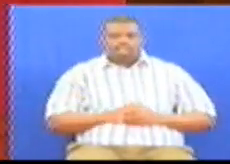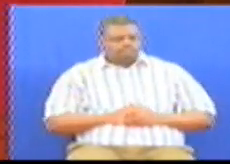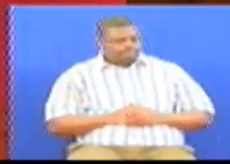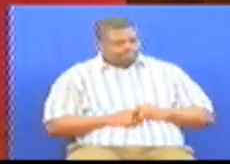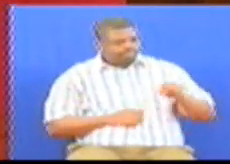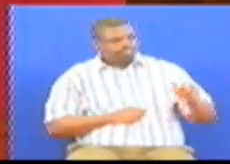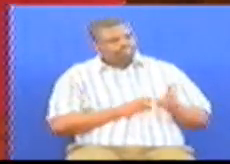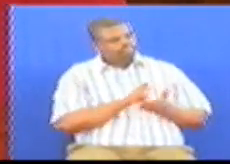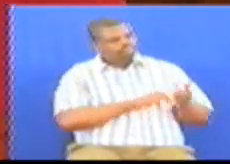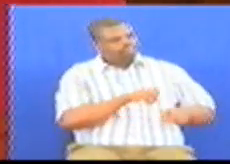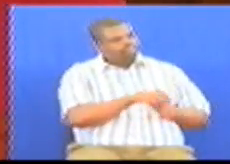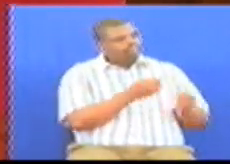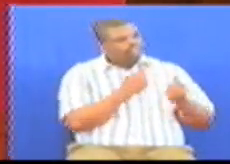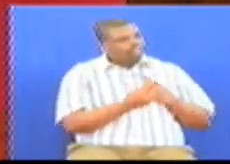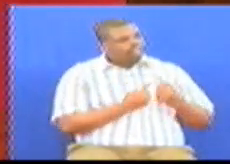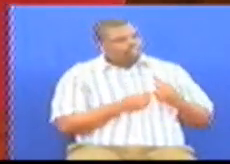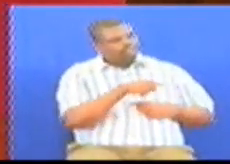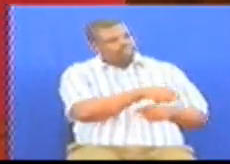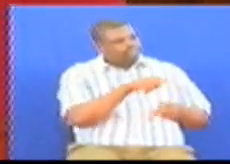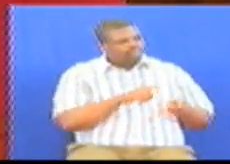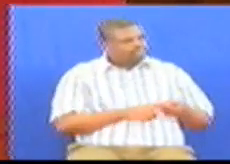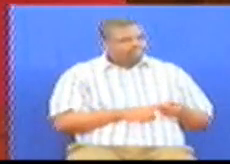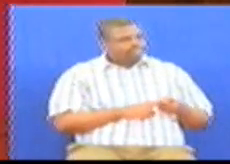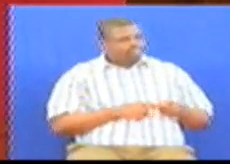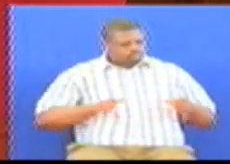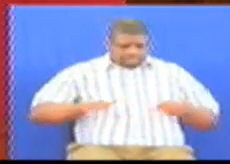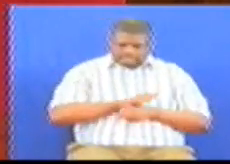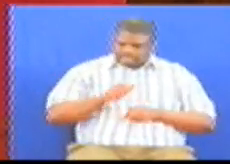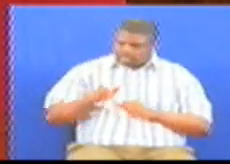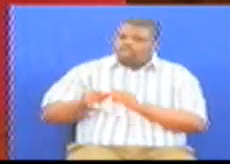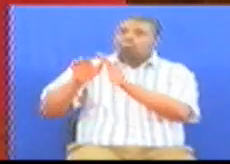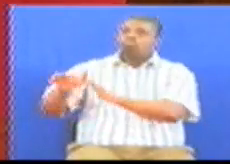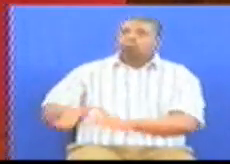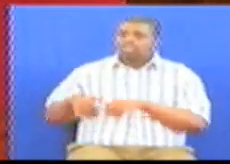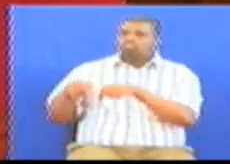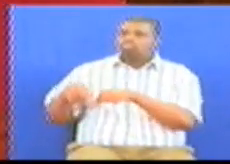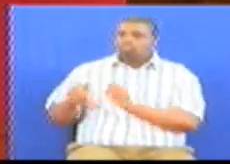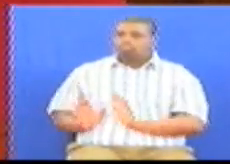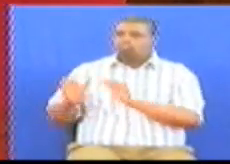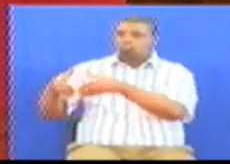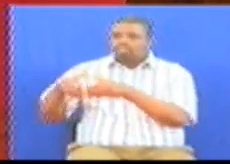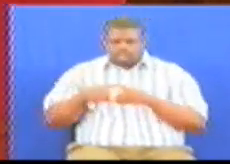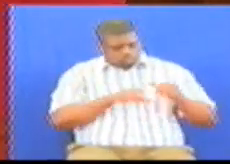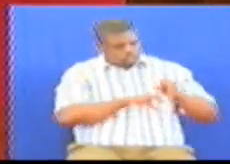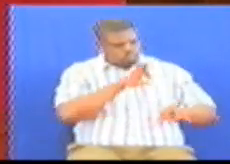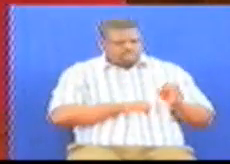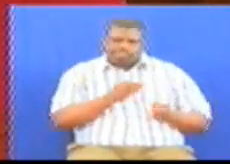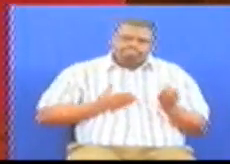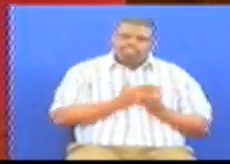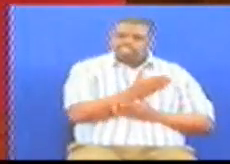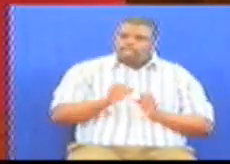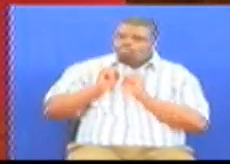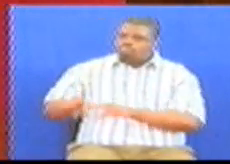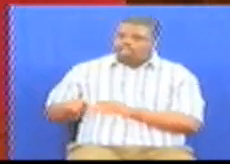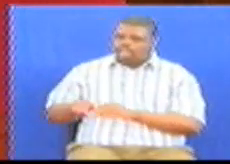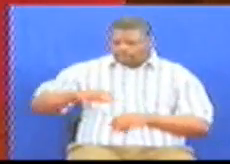Halmashauri nilizungumza hapa. Tumejazana wabunge humu. Tume ya uchaguzi ipitie upya ugawaji wa majimbo.